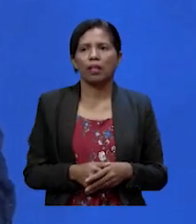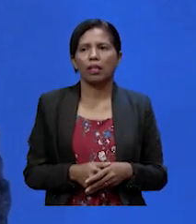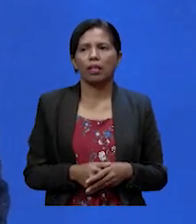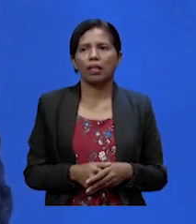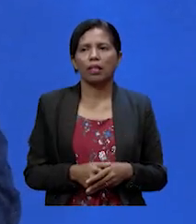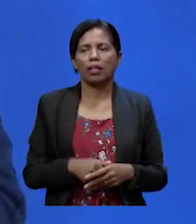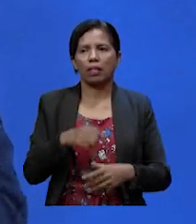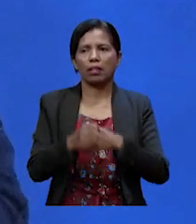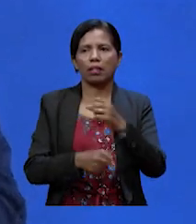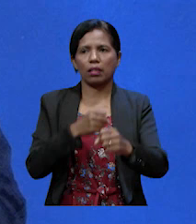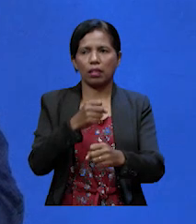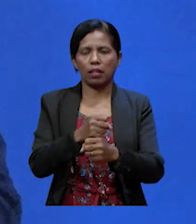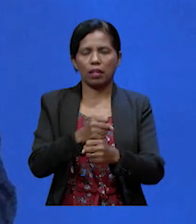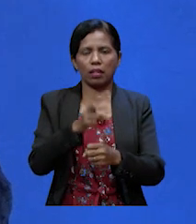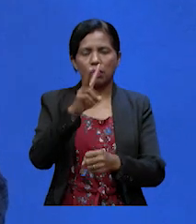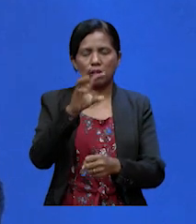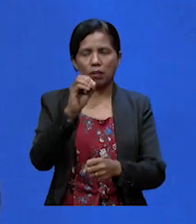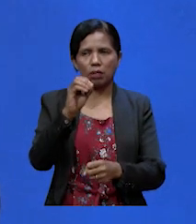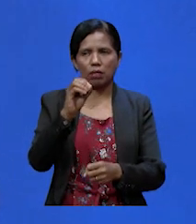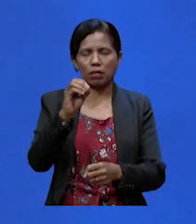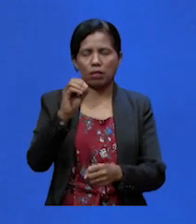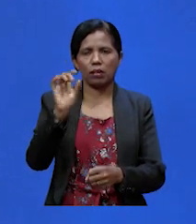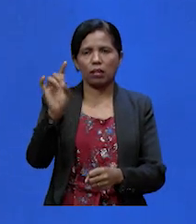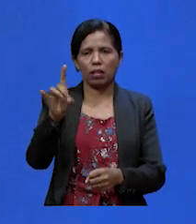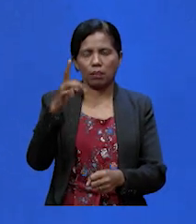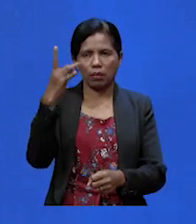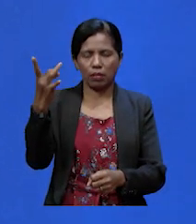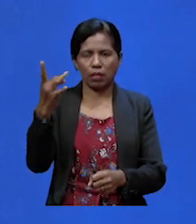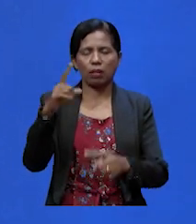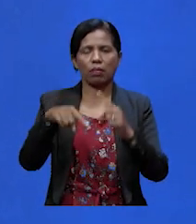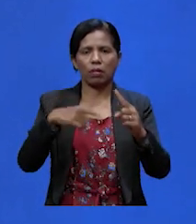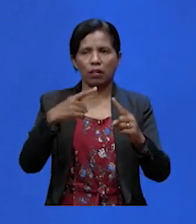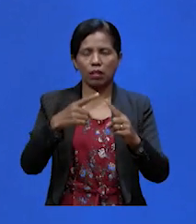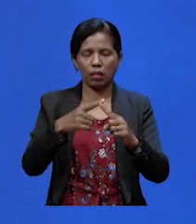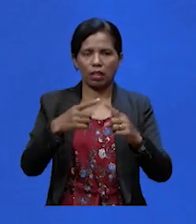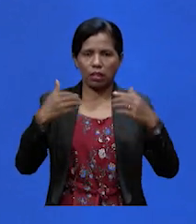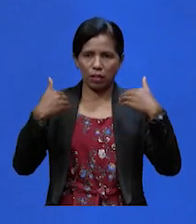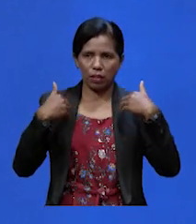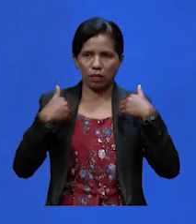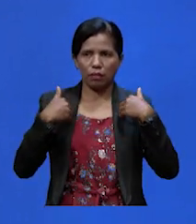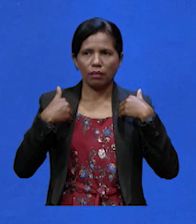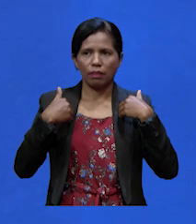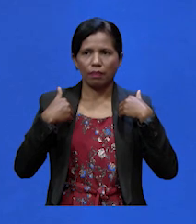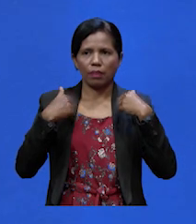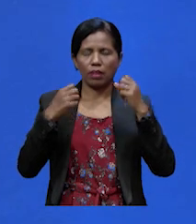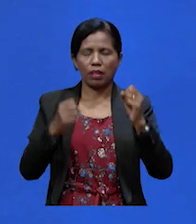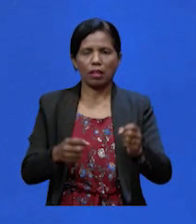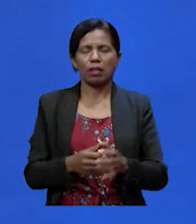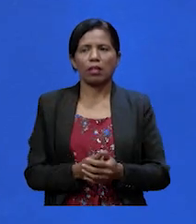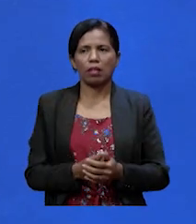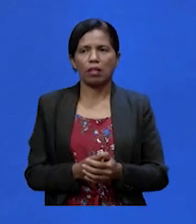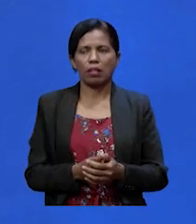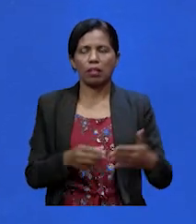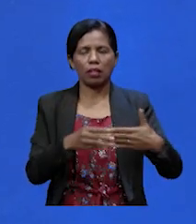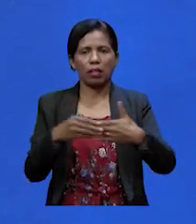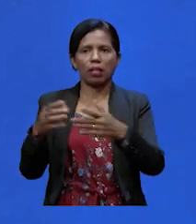Iha tinan rihun luar sanulu resi walu wai hira iha wana lokal advisory board nebe di daerah